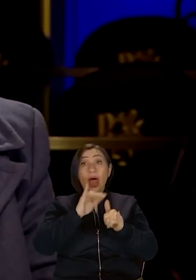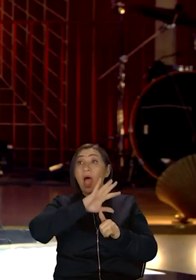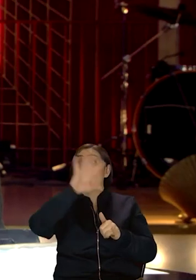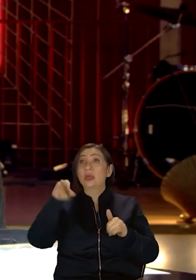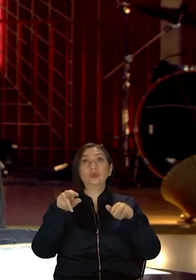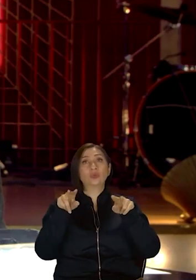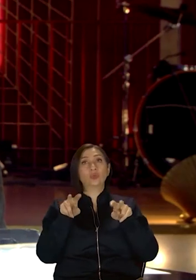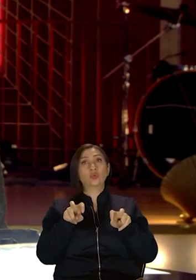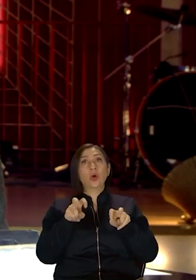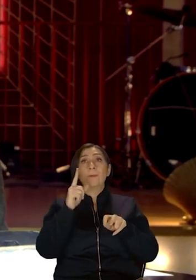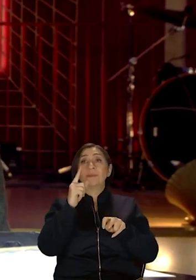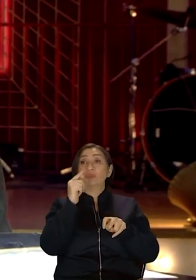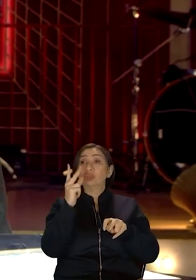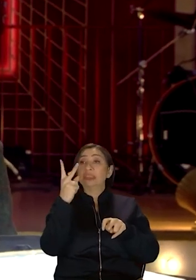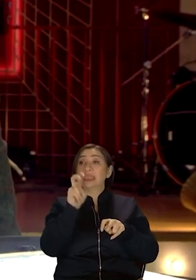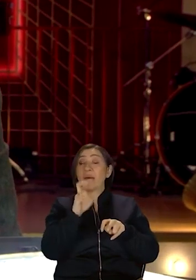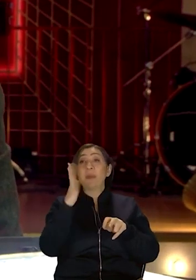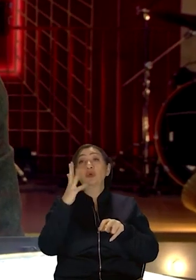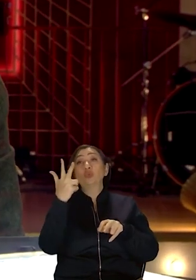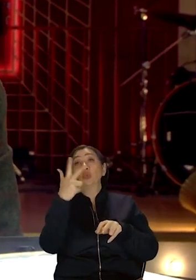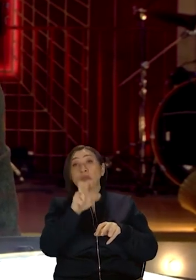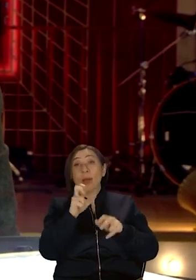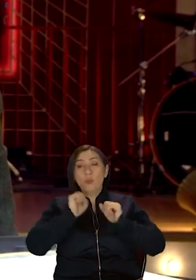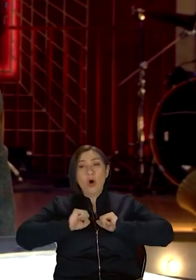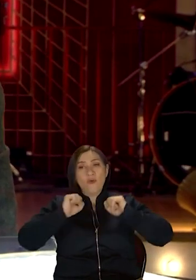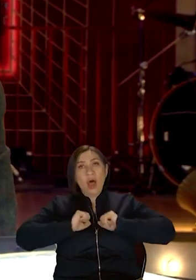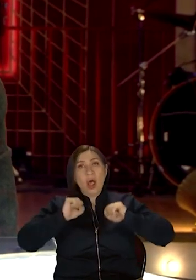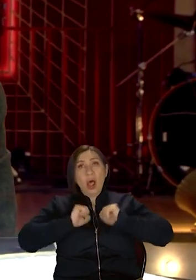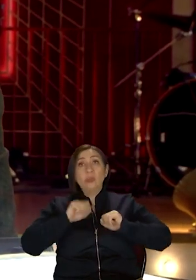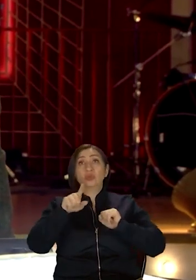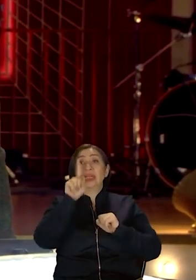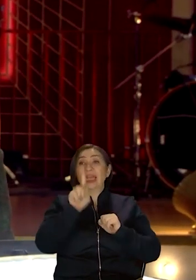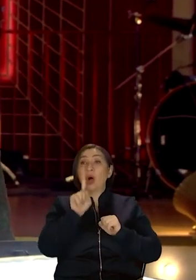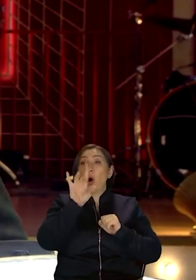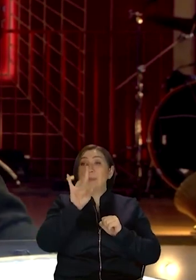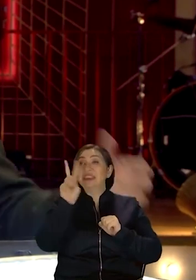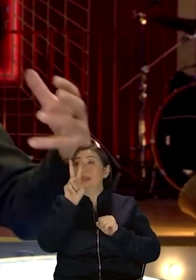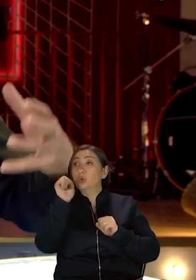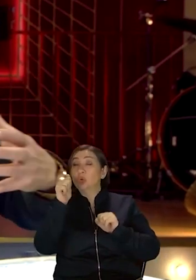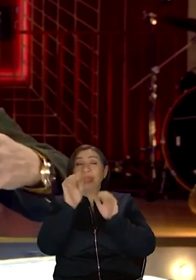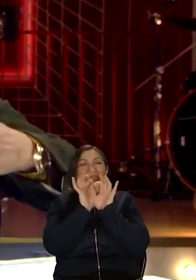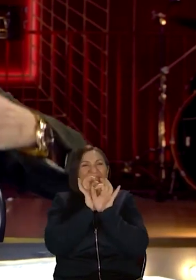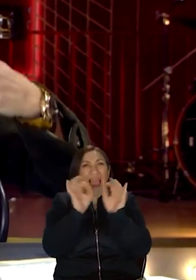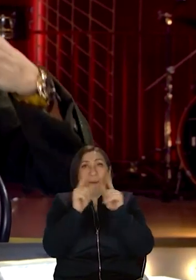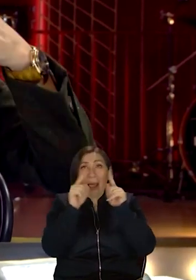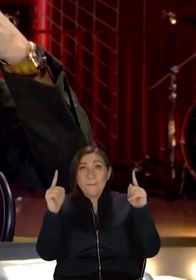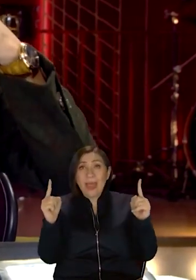herkes oturuyor 1,5-2 ay, belki 3 ay prova ederken bunun ilk 15-20 gününü tamamen